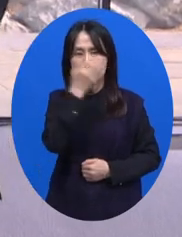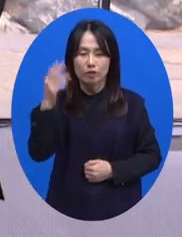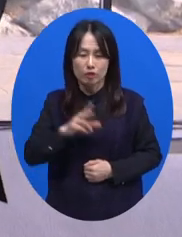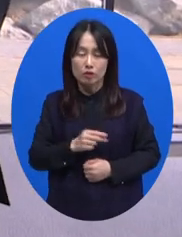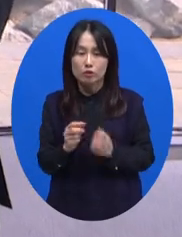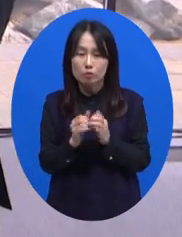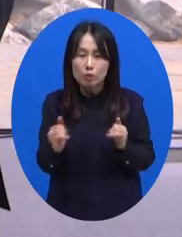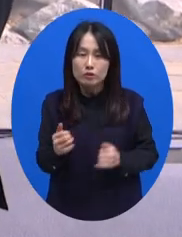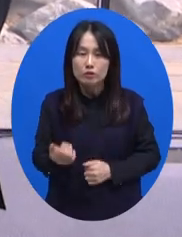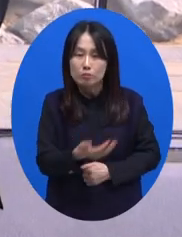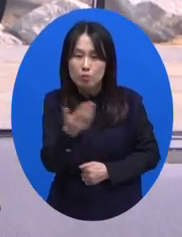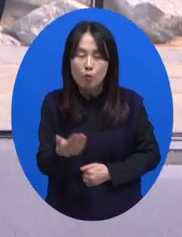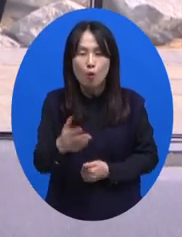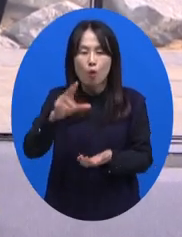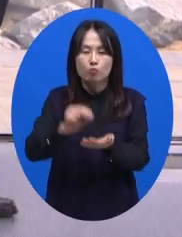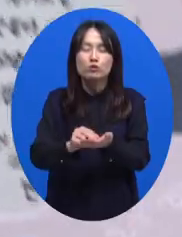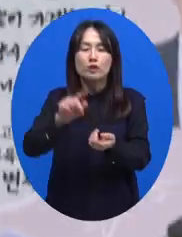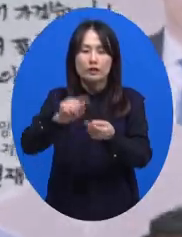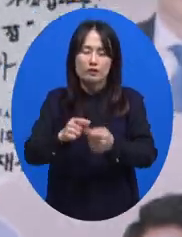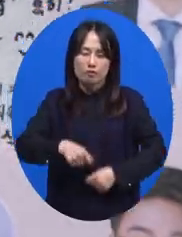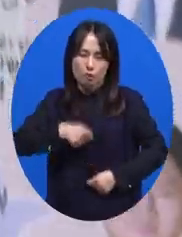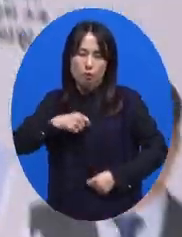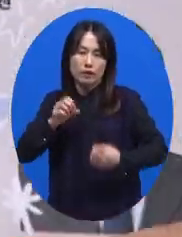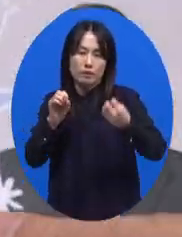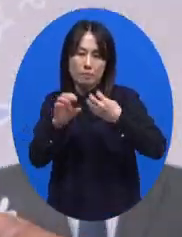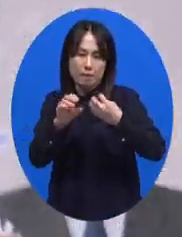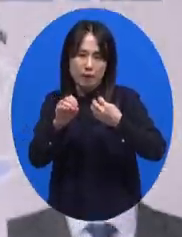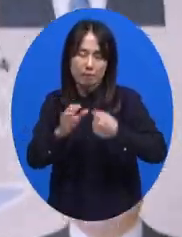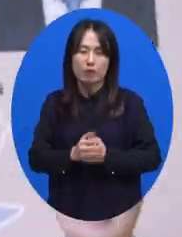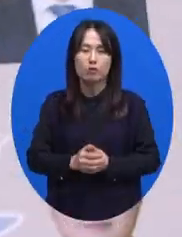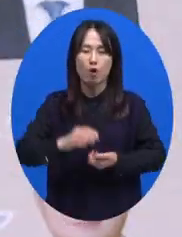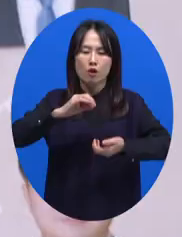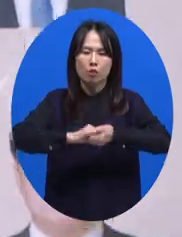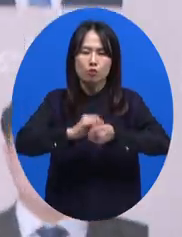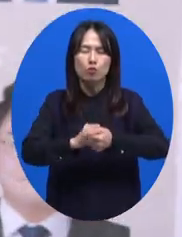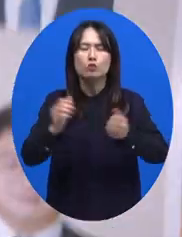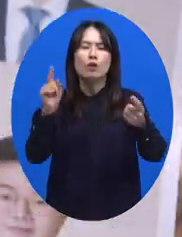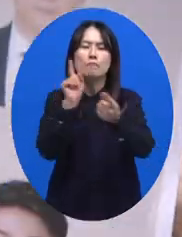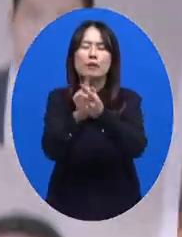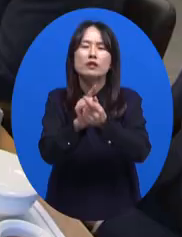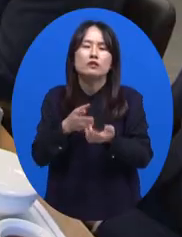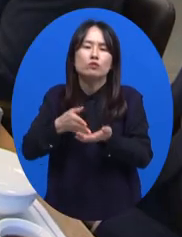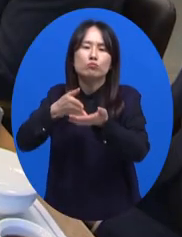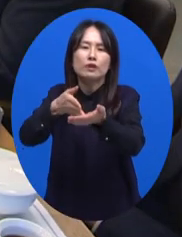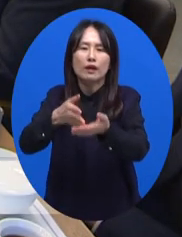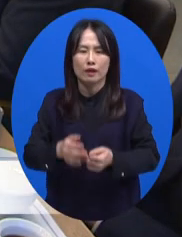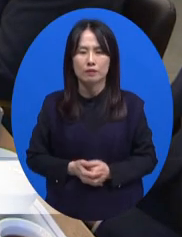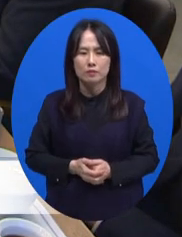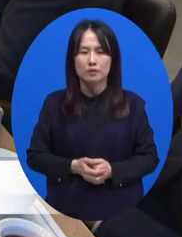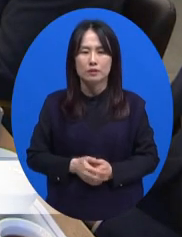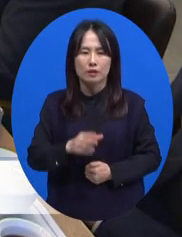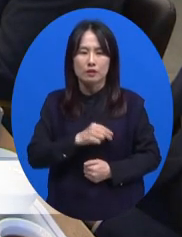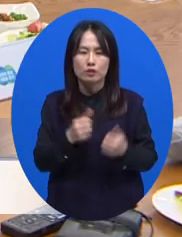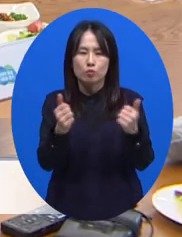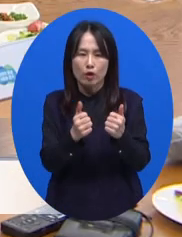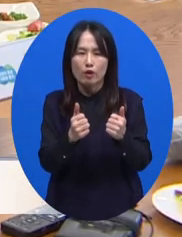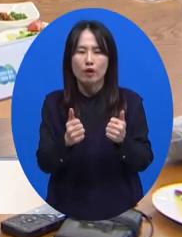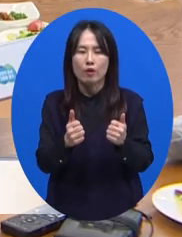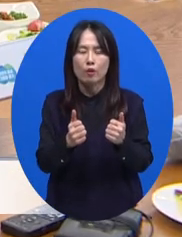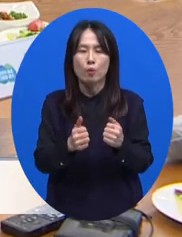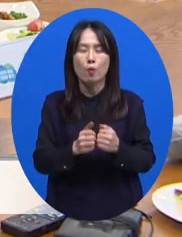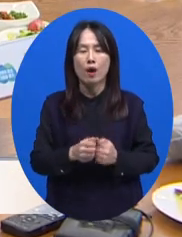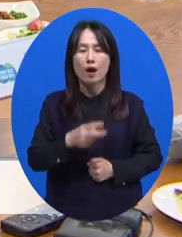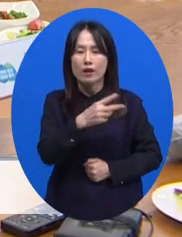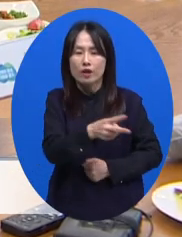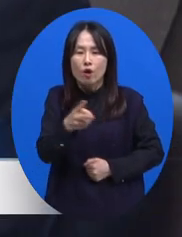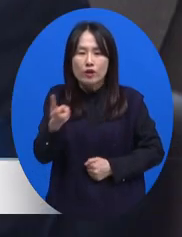청년 의원들은 여러 현안에 대한 의견을 허심탄회하게 전달하고 만남을 정리화하자고 요청했습니다. 도의회와의 소통과 협치를